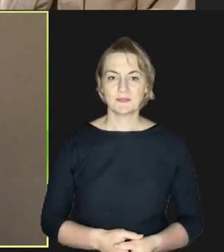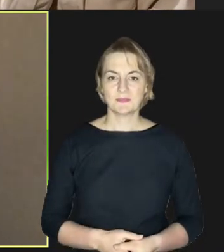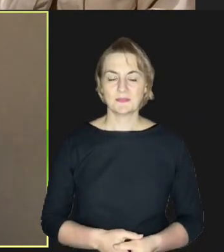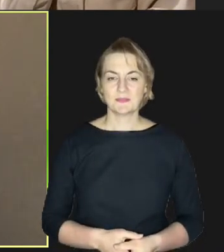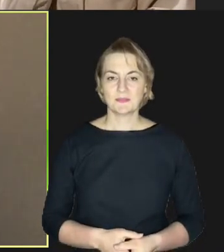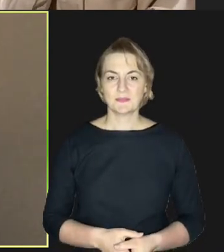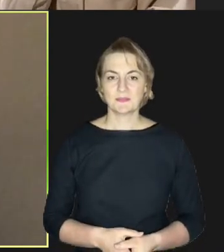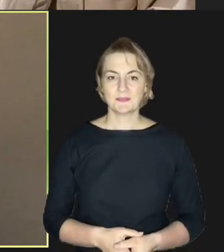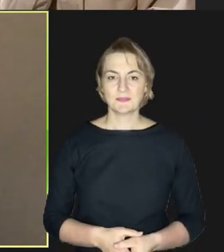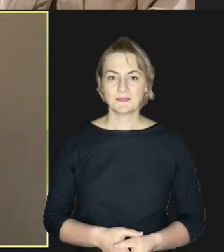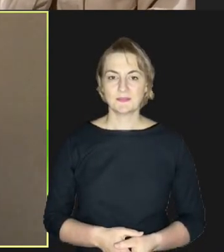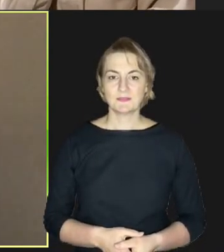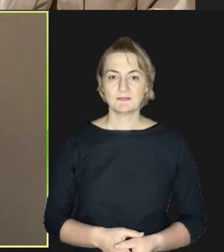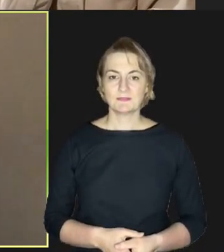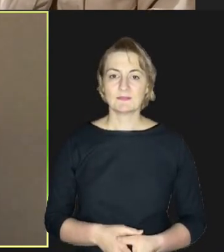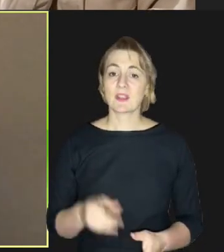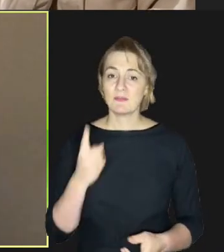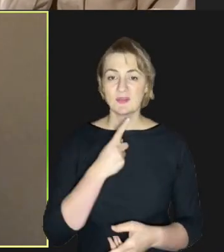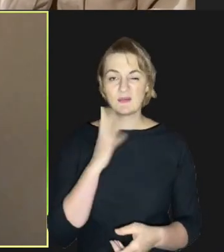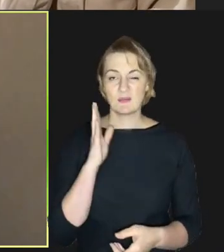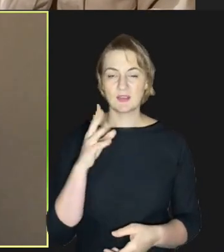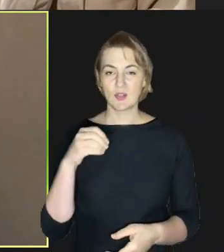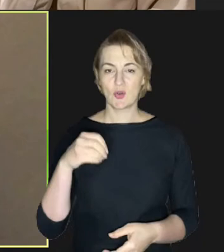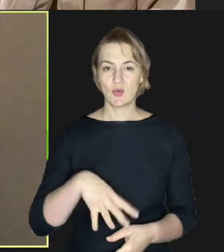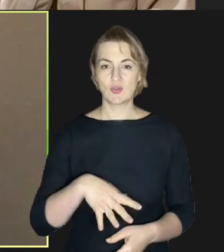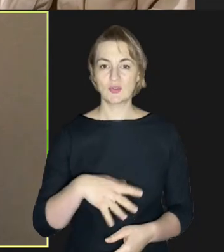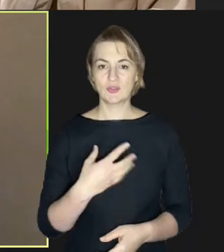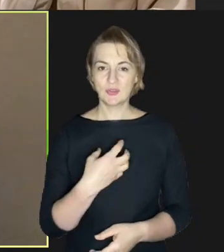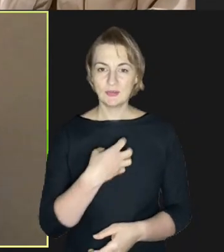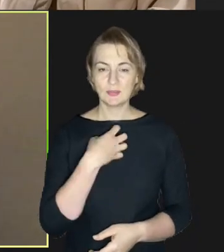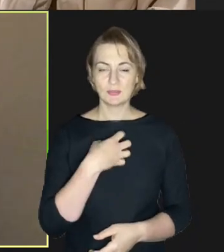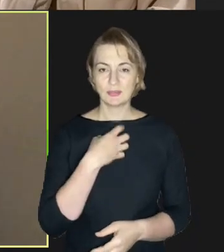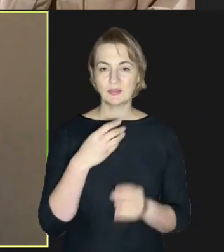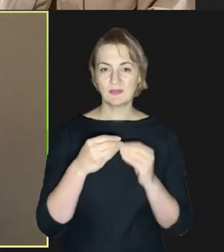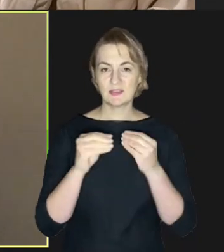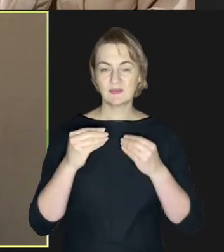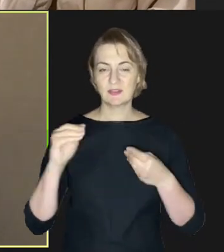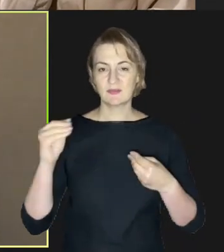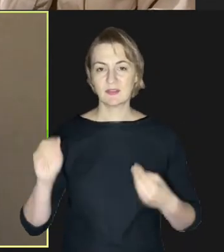się, że może być jeszcze bardziej bolesny i że